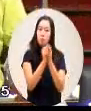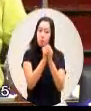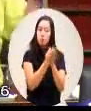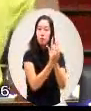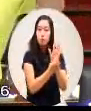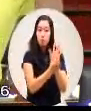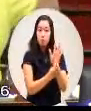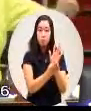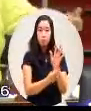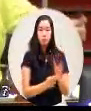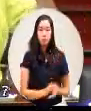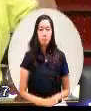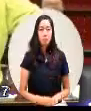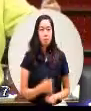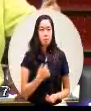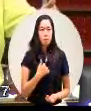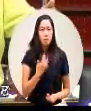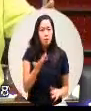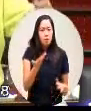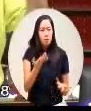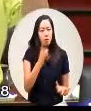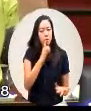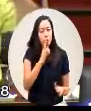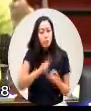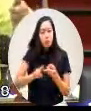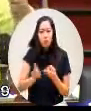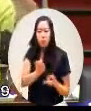明。我哪里有不尽？